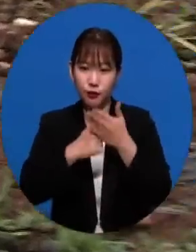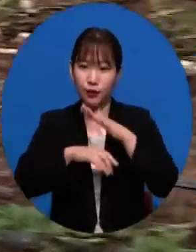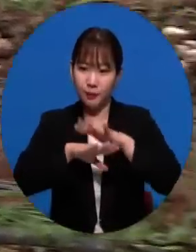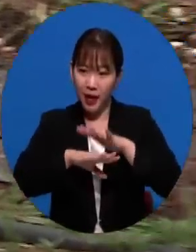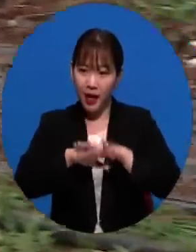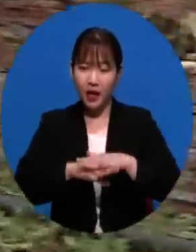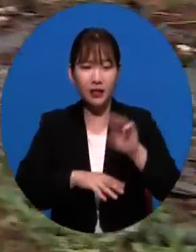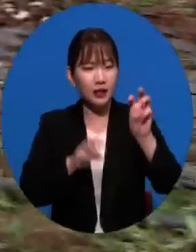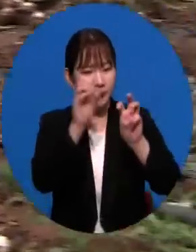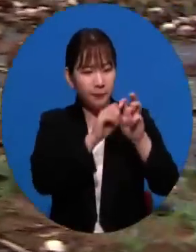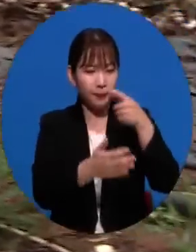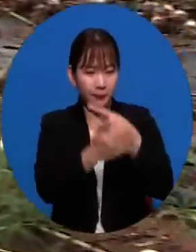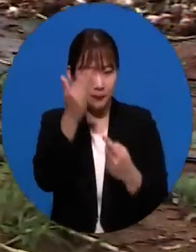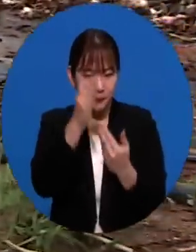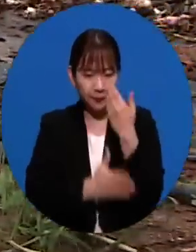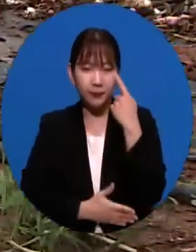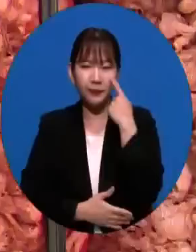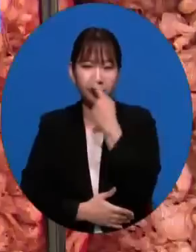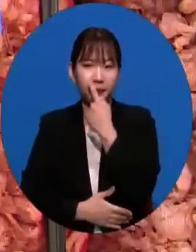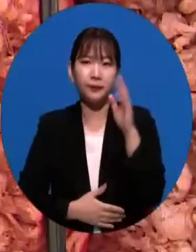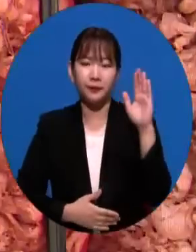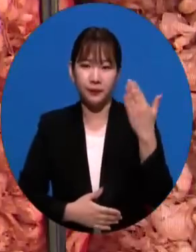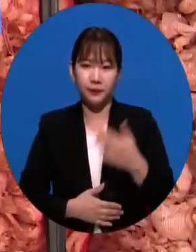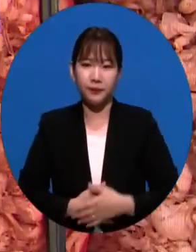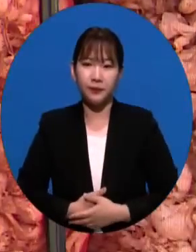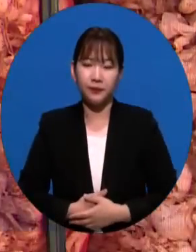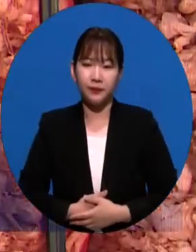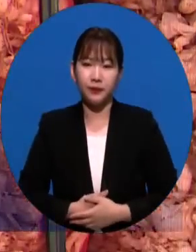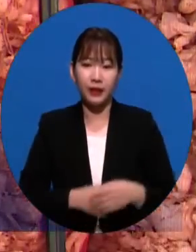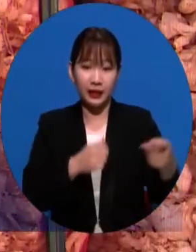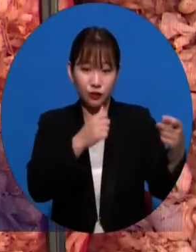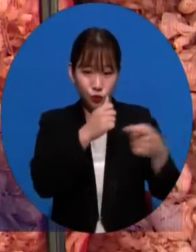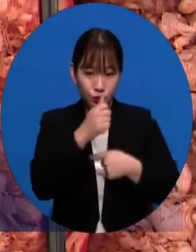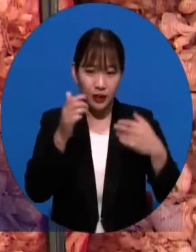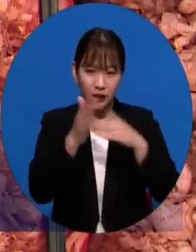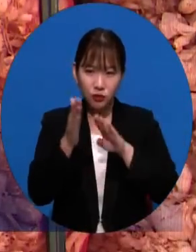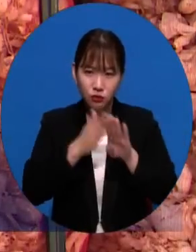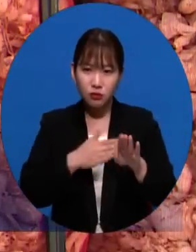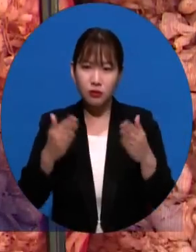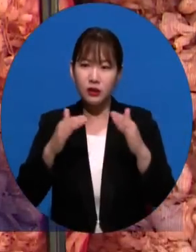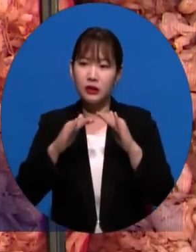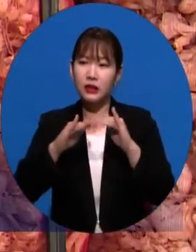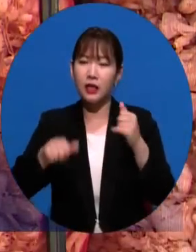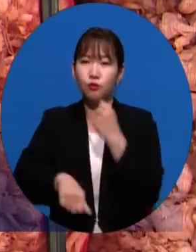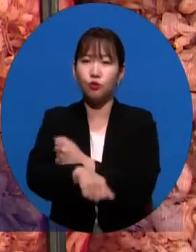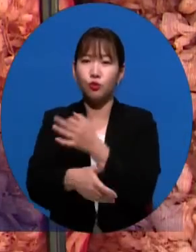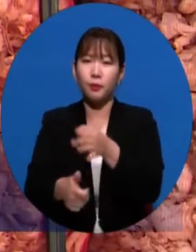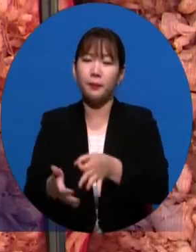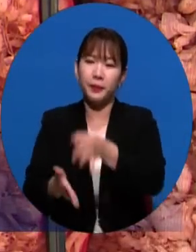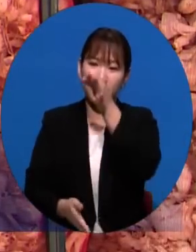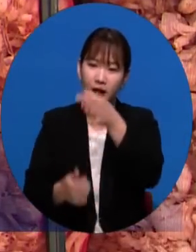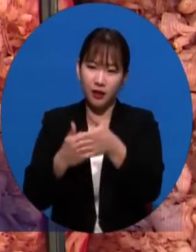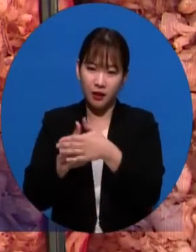가량이 피해를 입은 것으로 추정됩니다 수확을 해서도 인건비가 비싼 상태에서